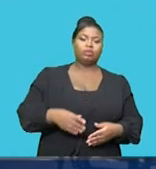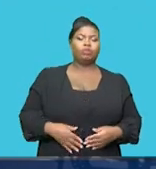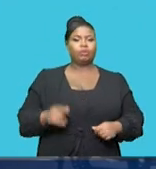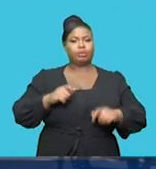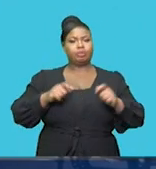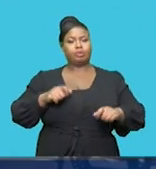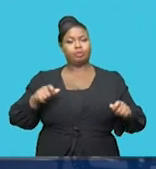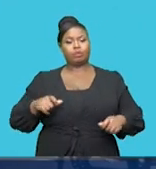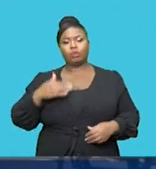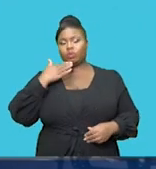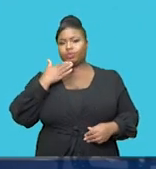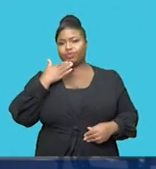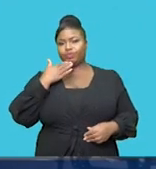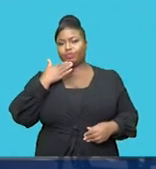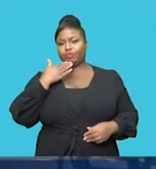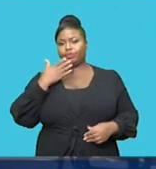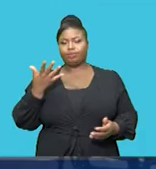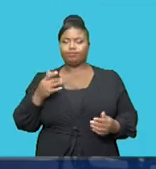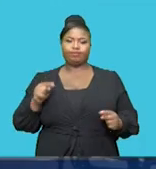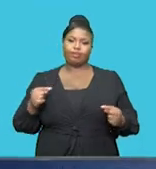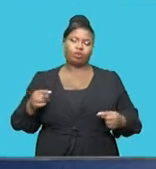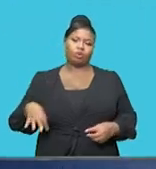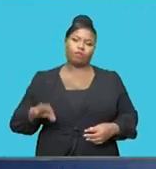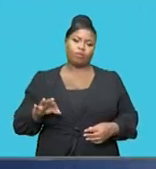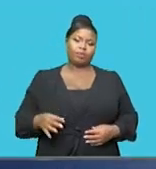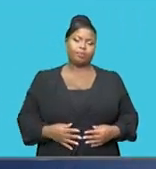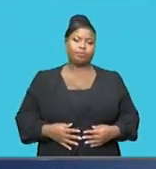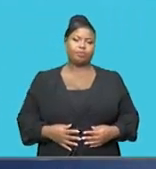Professor that aren't able to afford.